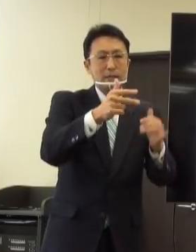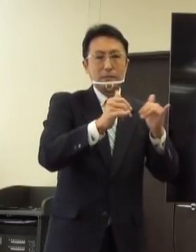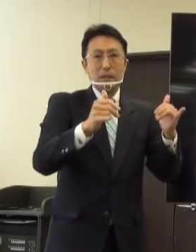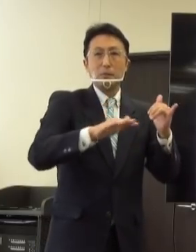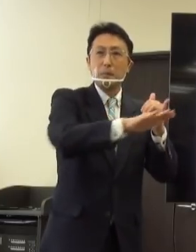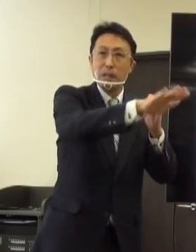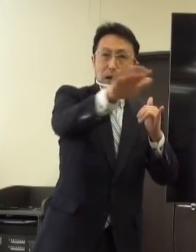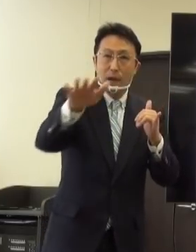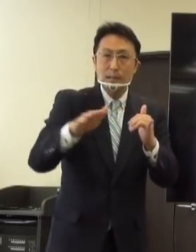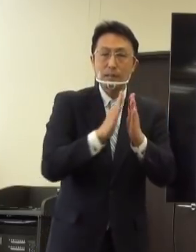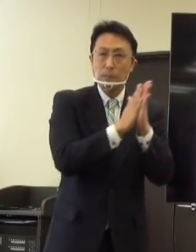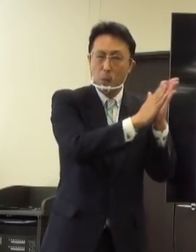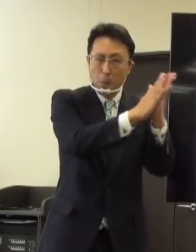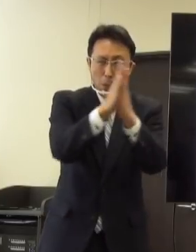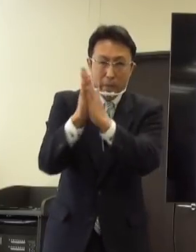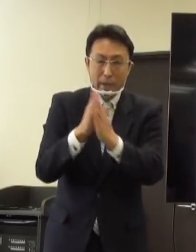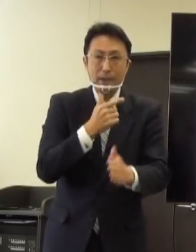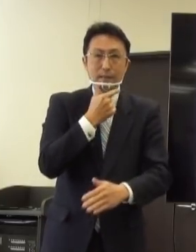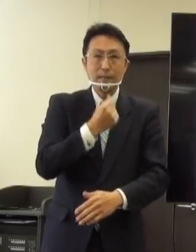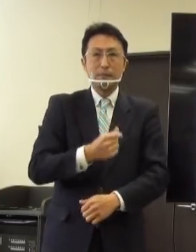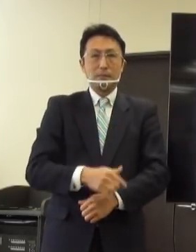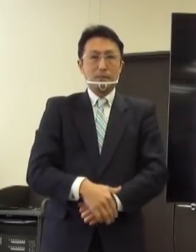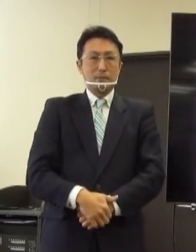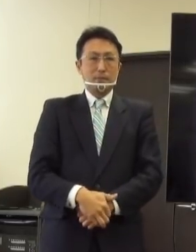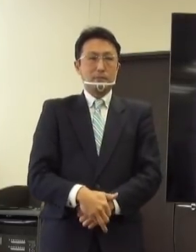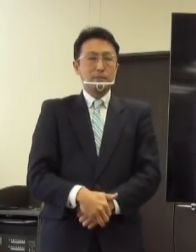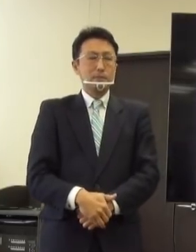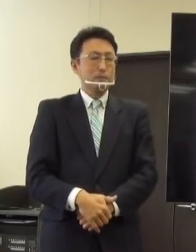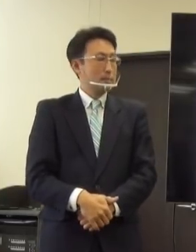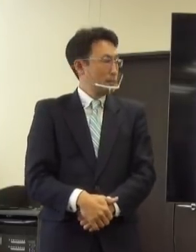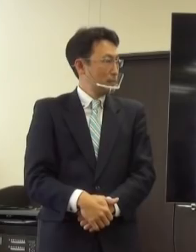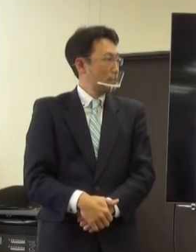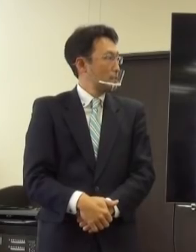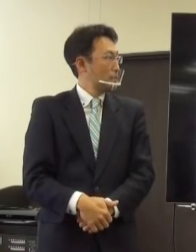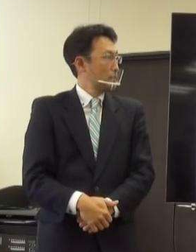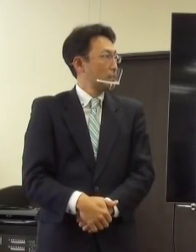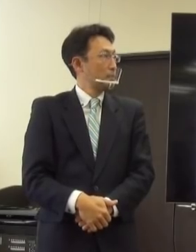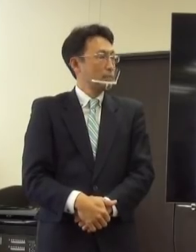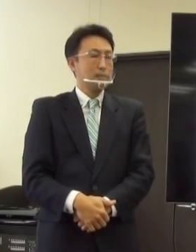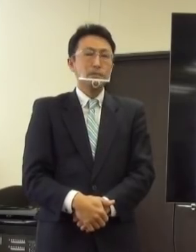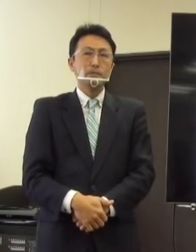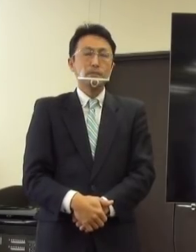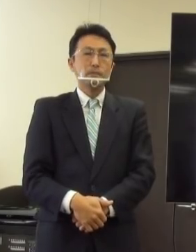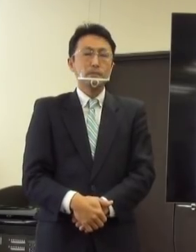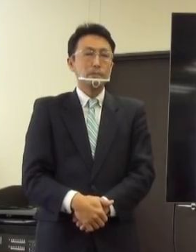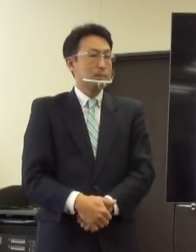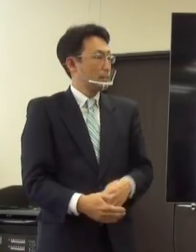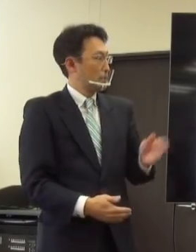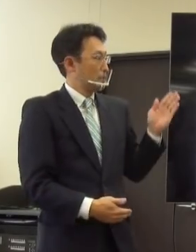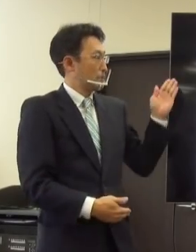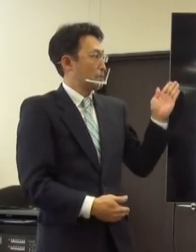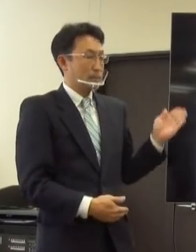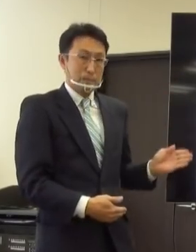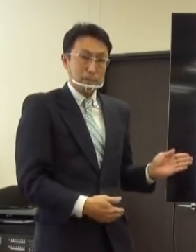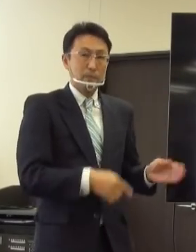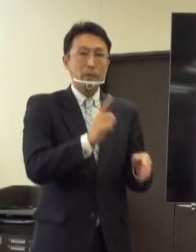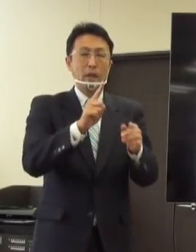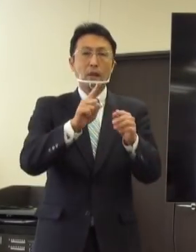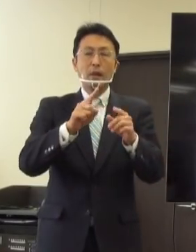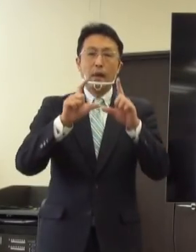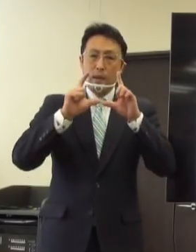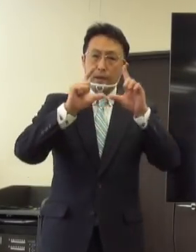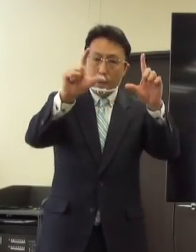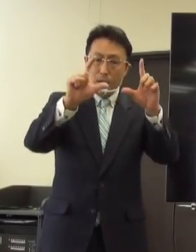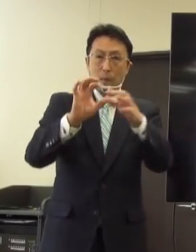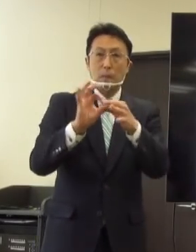ふうに思います。次お願いします。でこの、警報の関係の中でですね、市